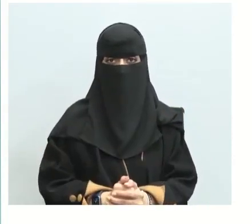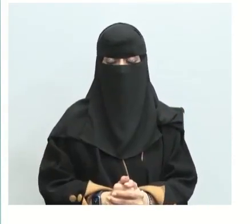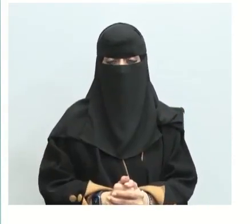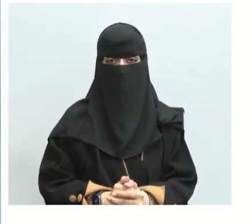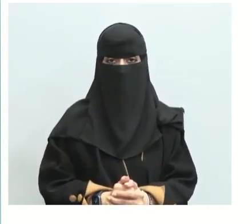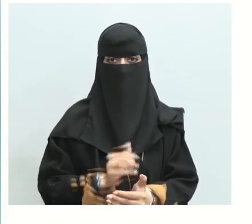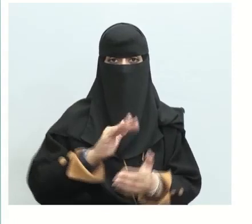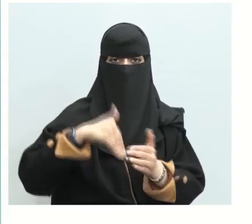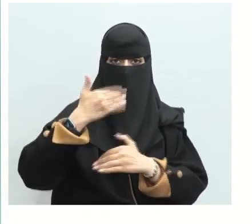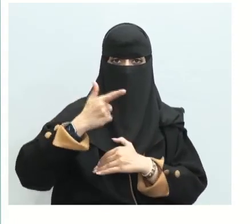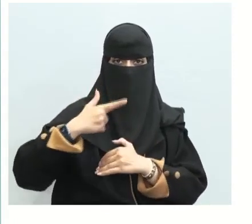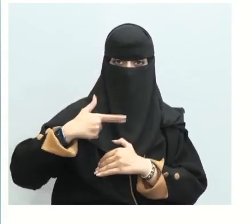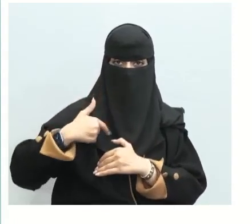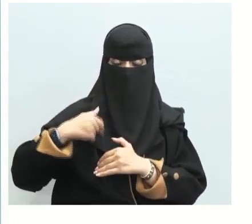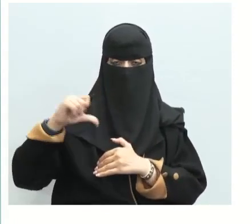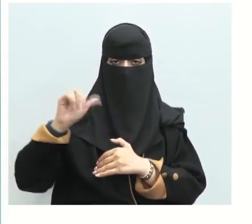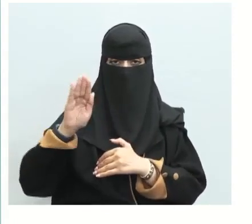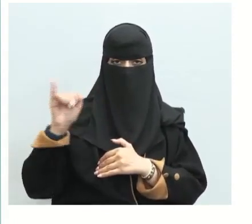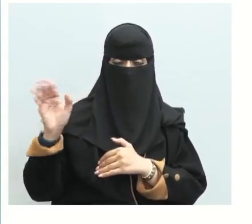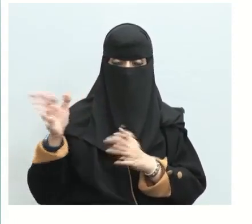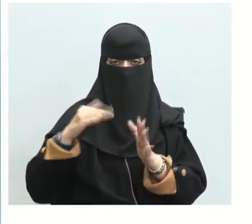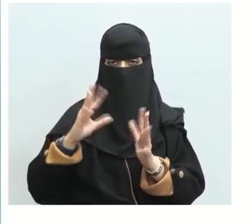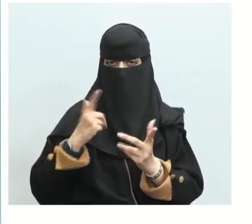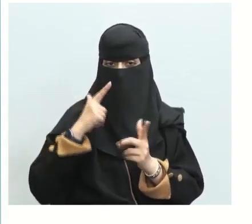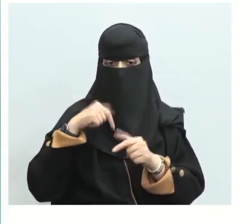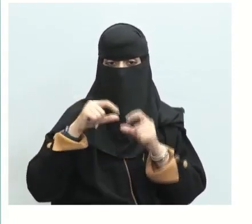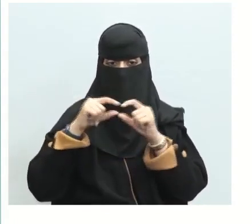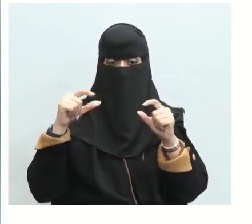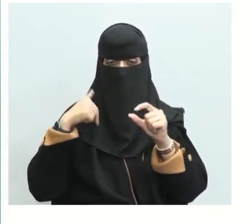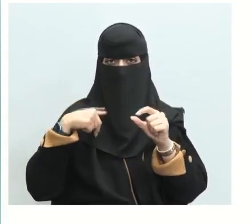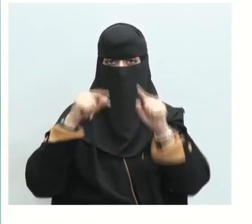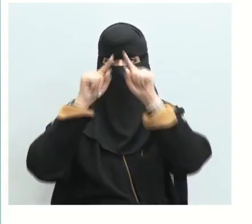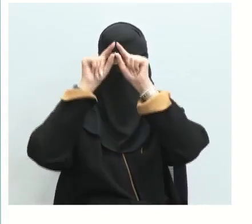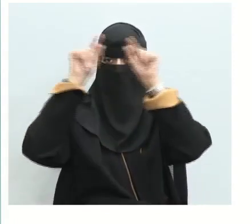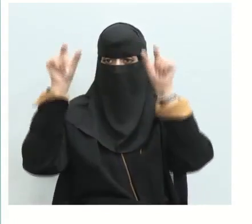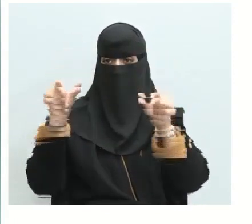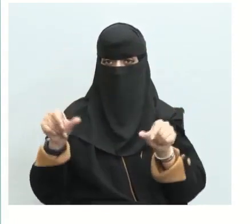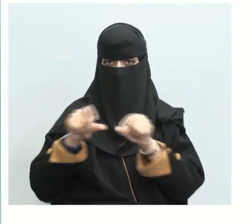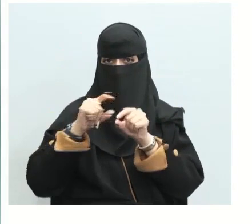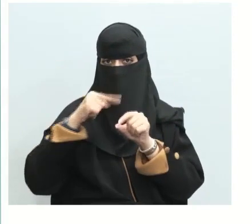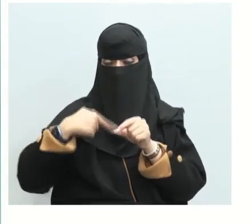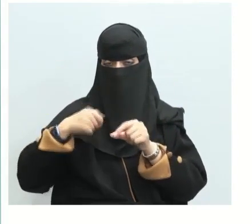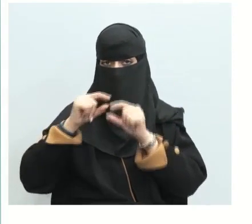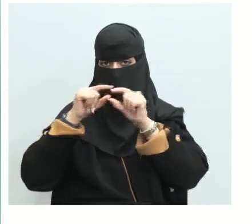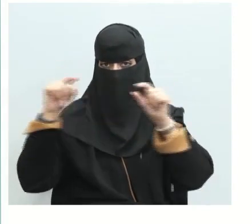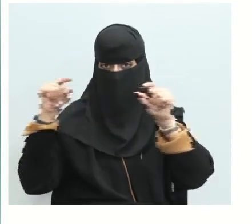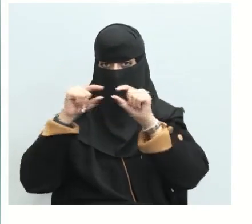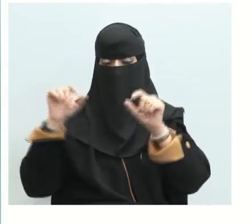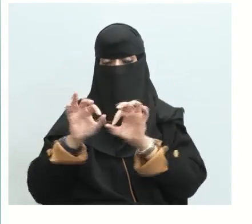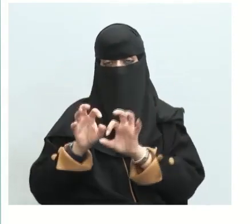بعد ذلك نيم أو اسم الوسم، هنا إطار العرض أو الفيو